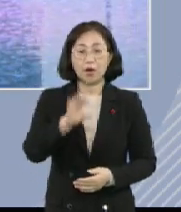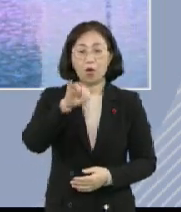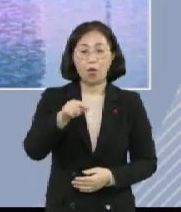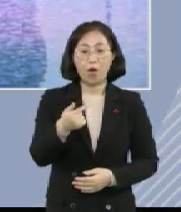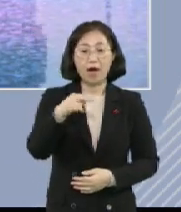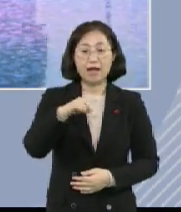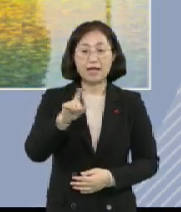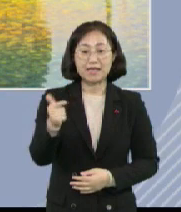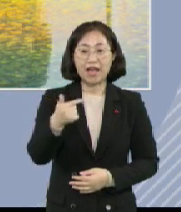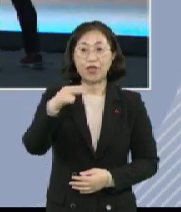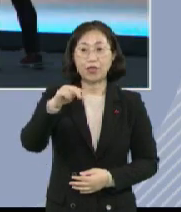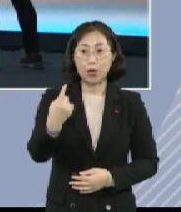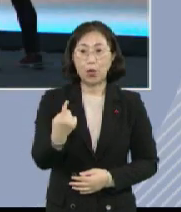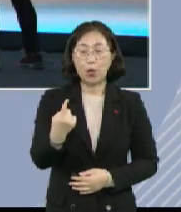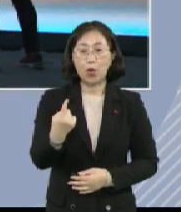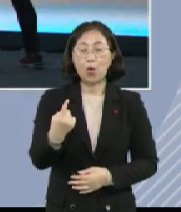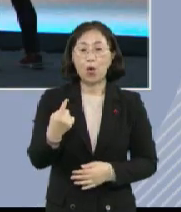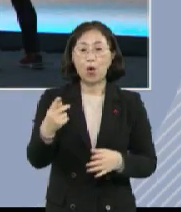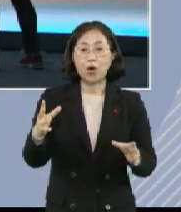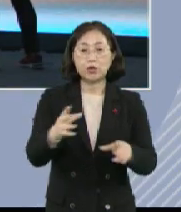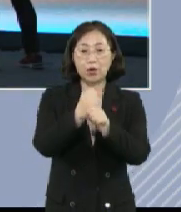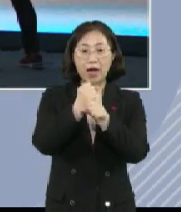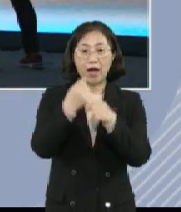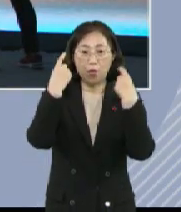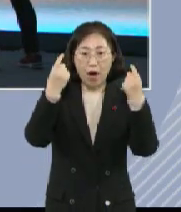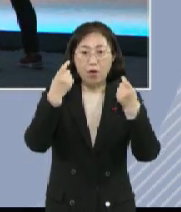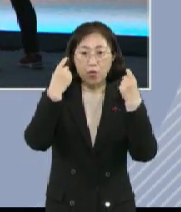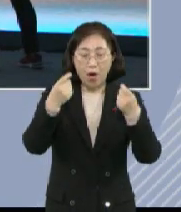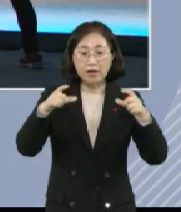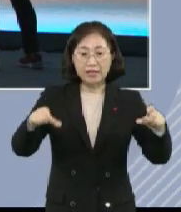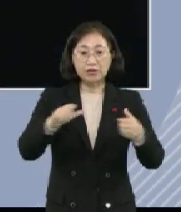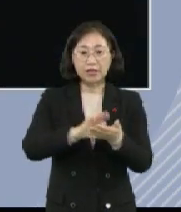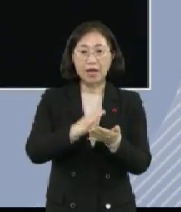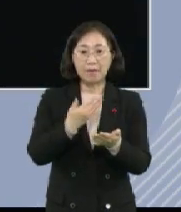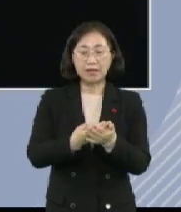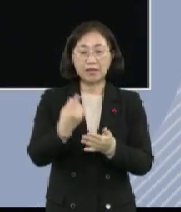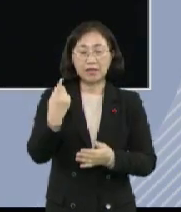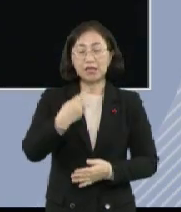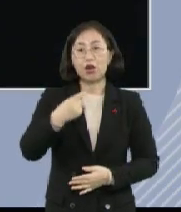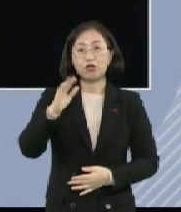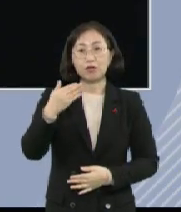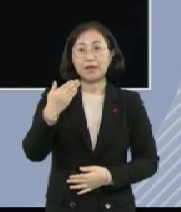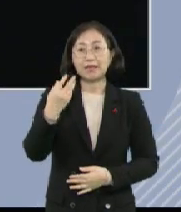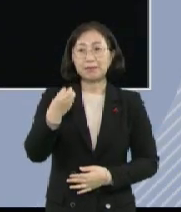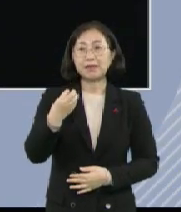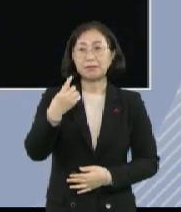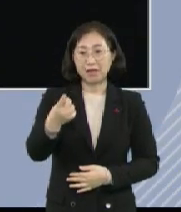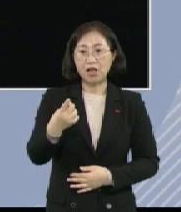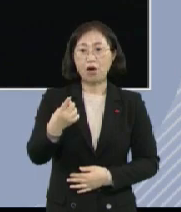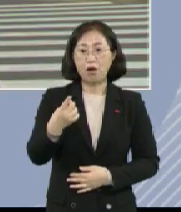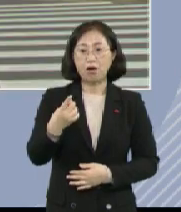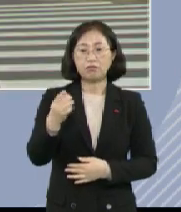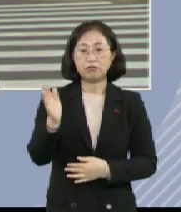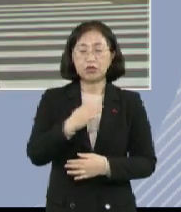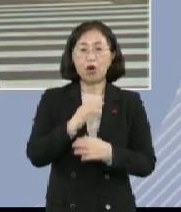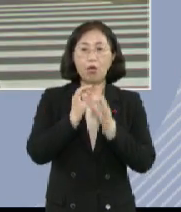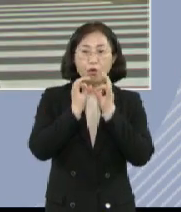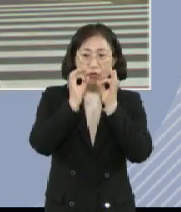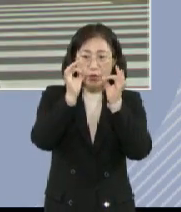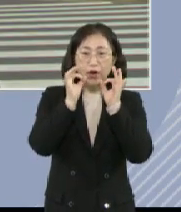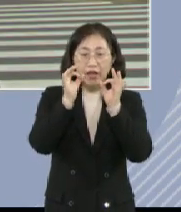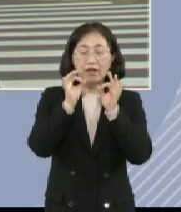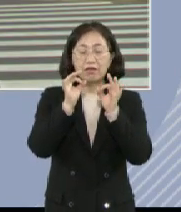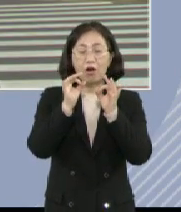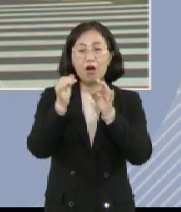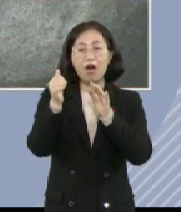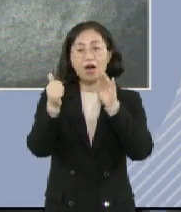원산도 종합관광개발계획 같은 경우는 이게 1991년 시작했기 때문에 30년 수건사업이거든요. 수차례 우리가 그